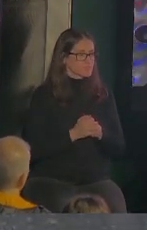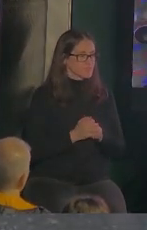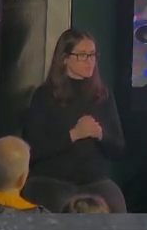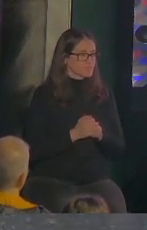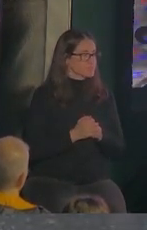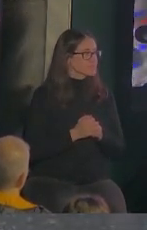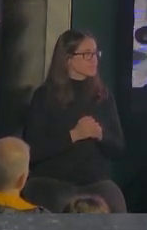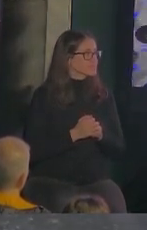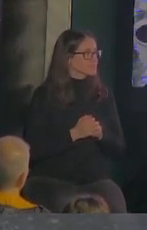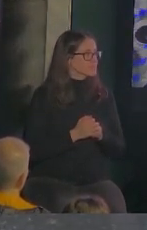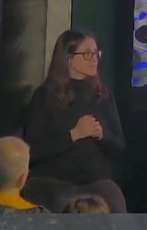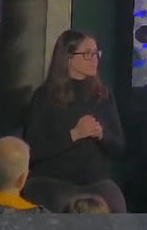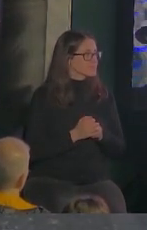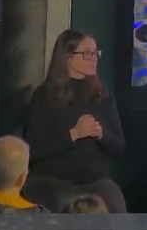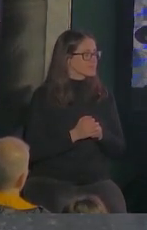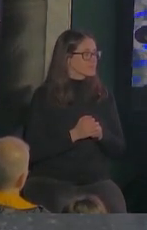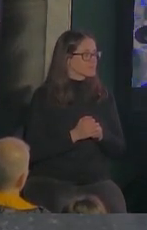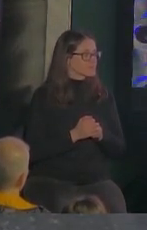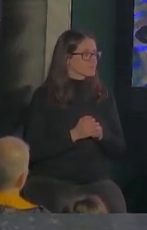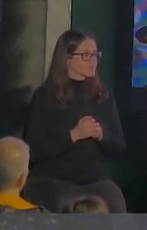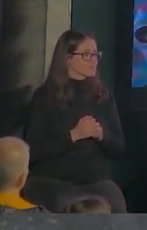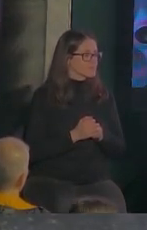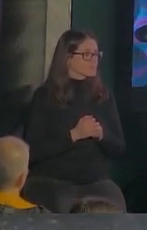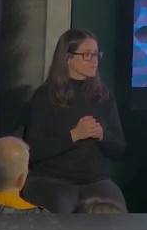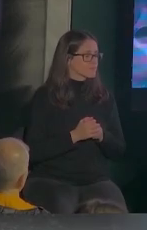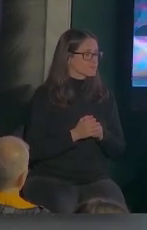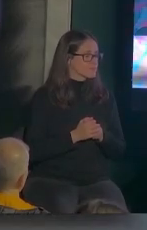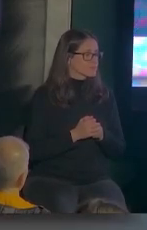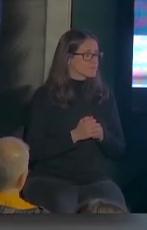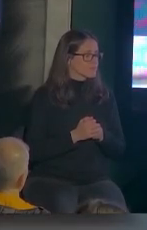que ara us l'ensenyaré.